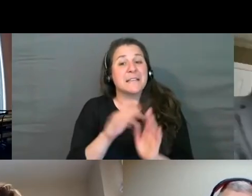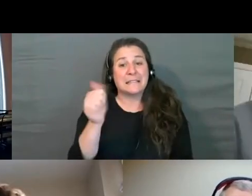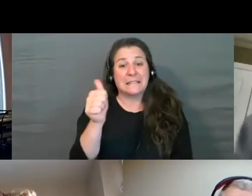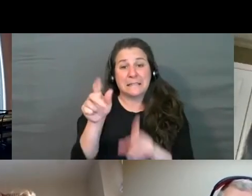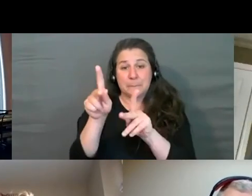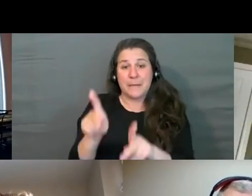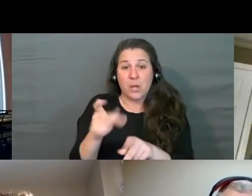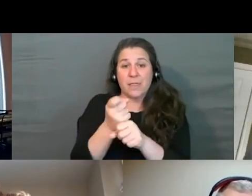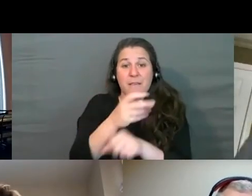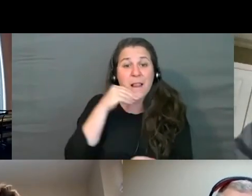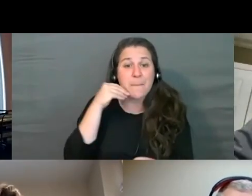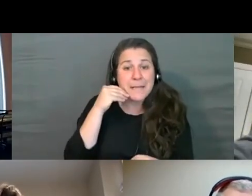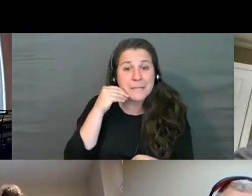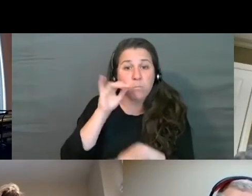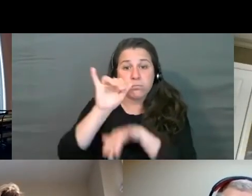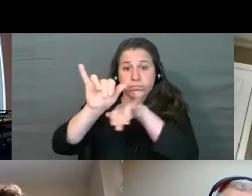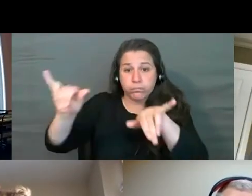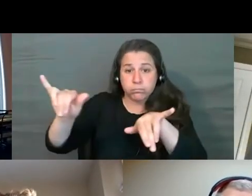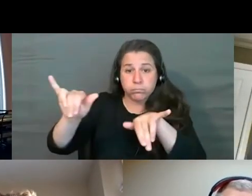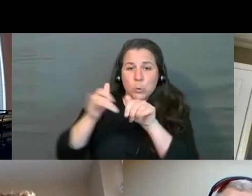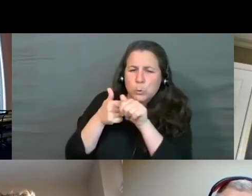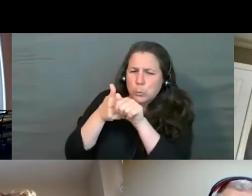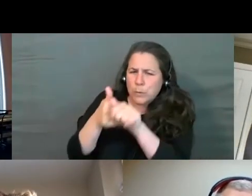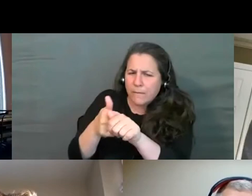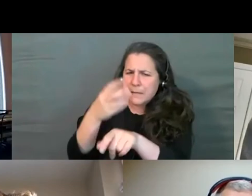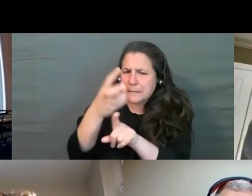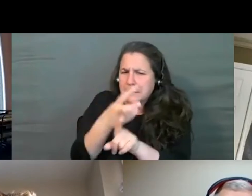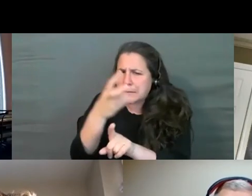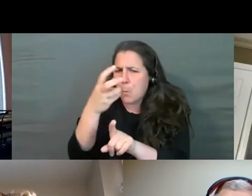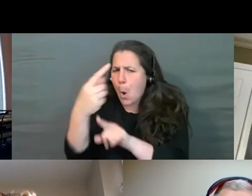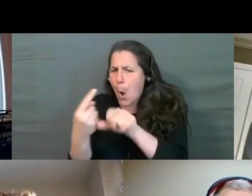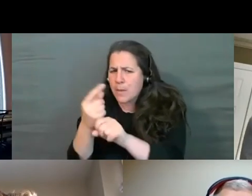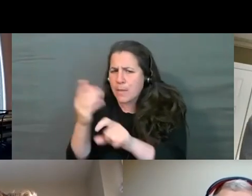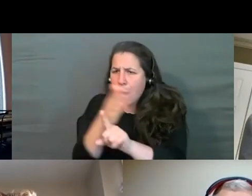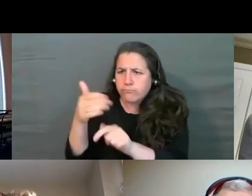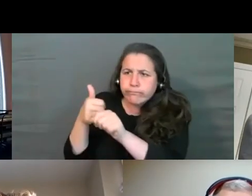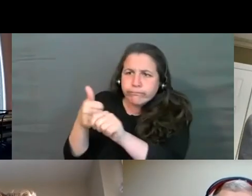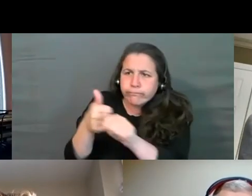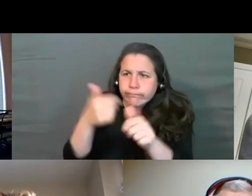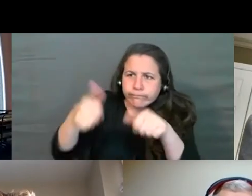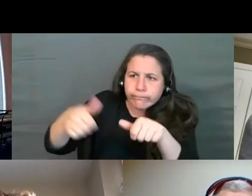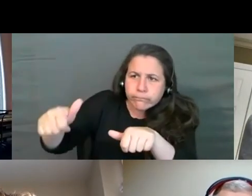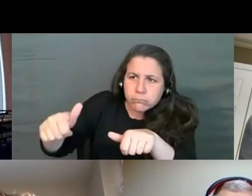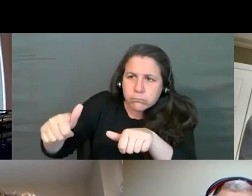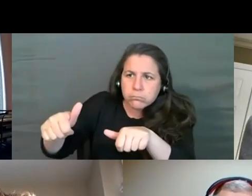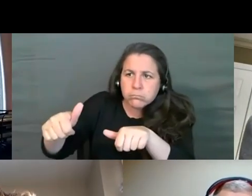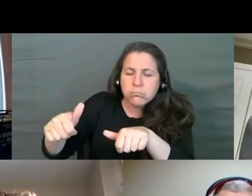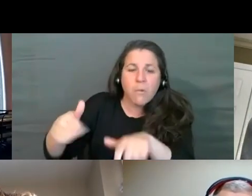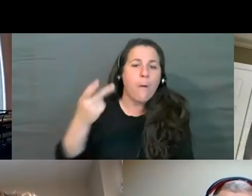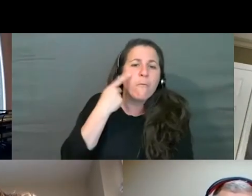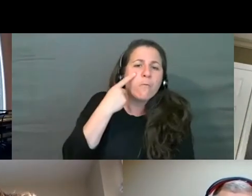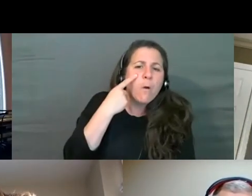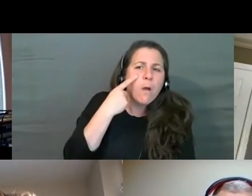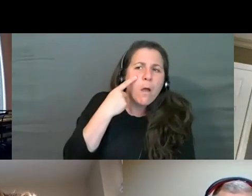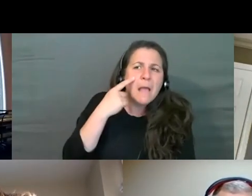été suivis sur une période de 6 à 12 mois. La question, c'était dans quelle mesure le télétravail permet de contourner, voire éliminer